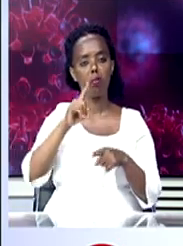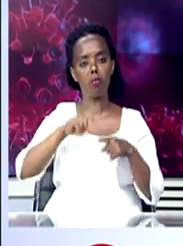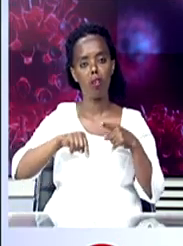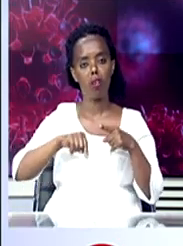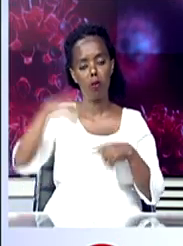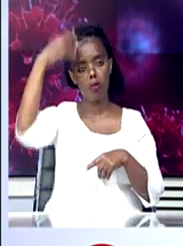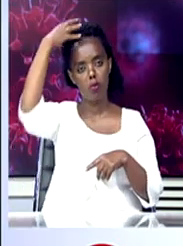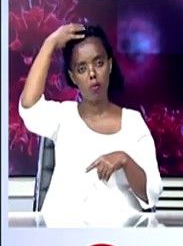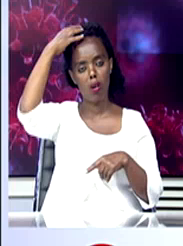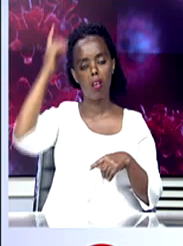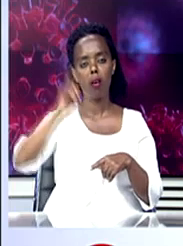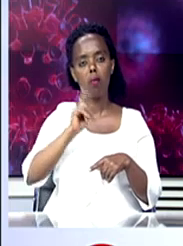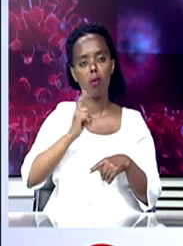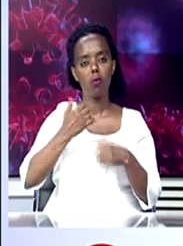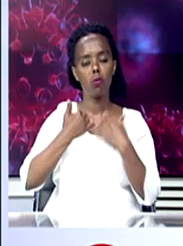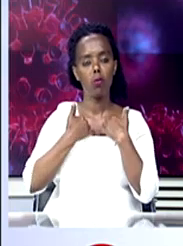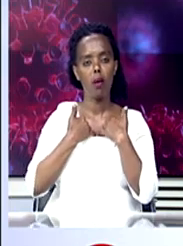mootummaan maal gochuu qaba?